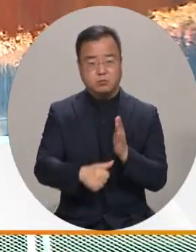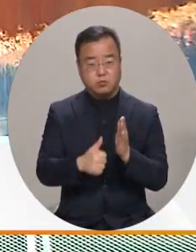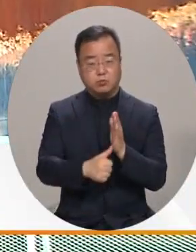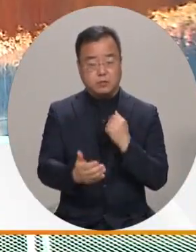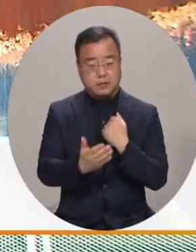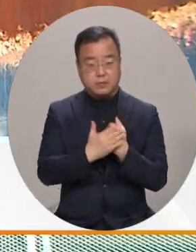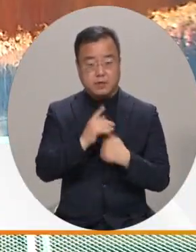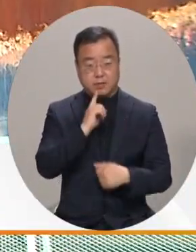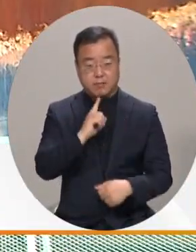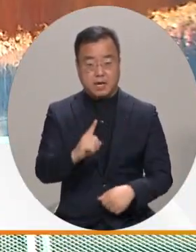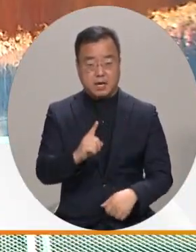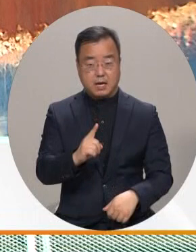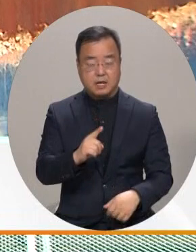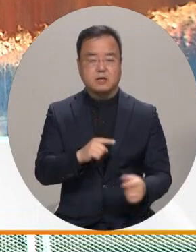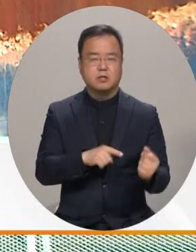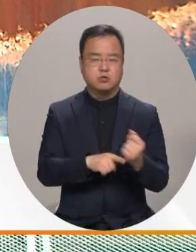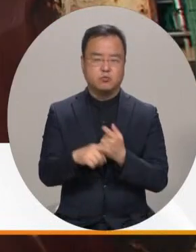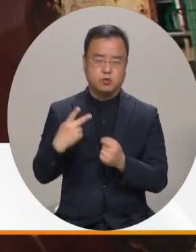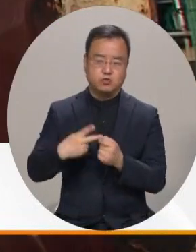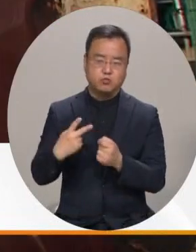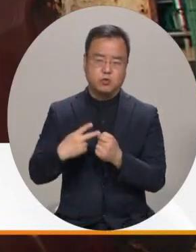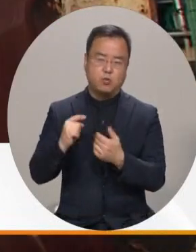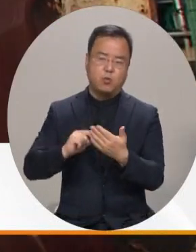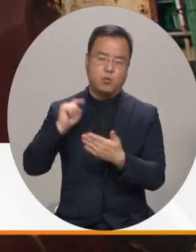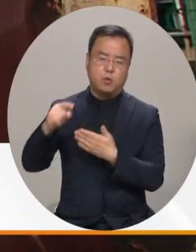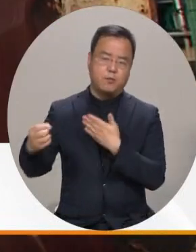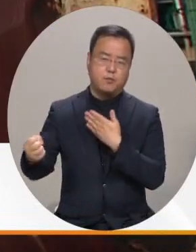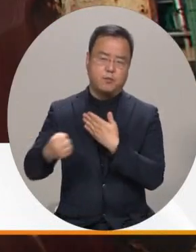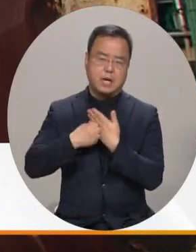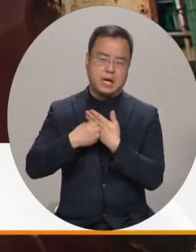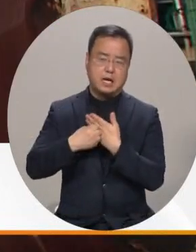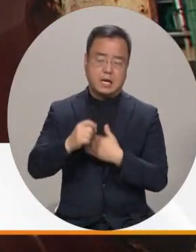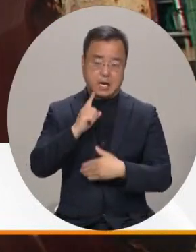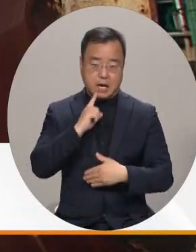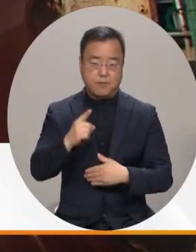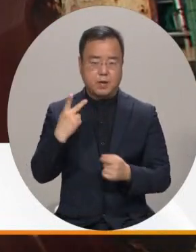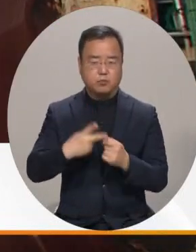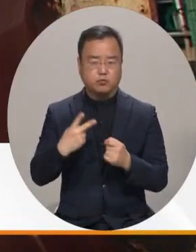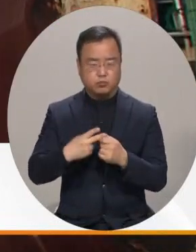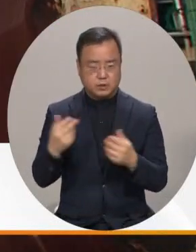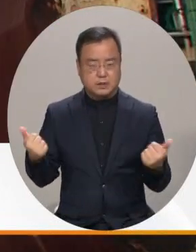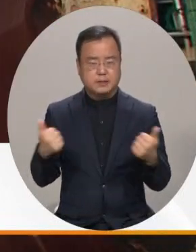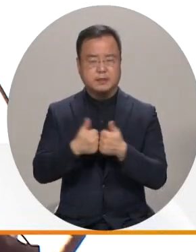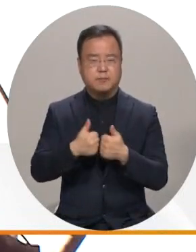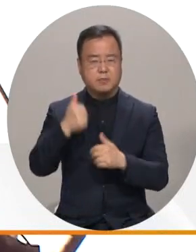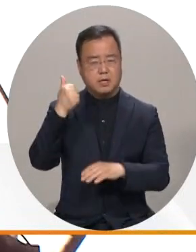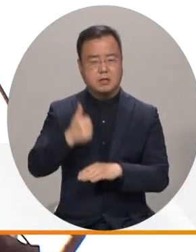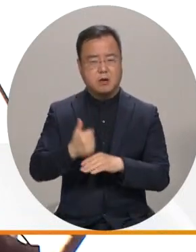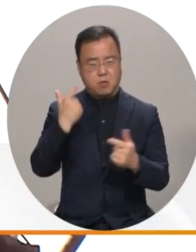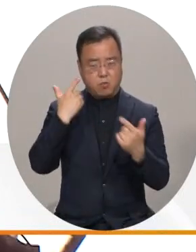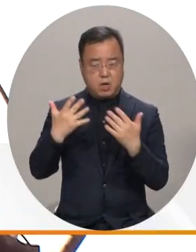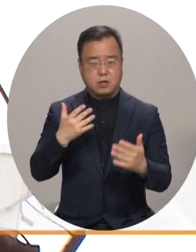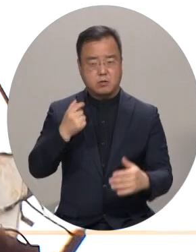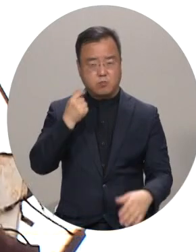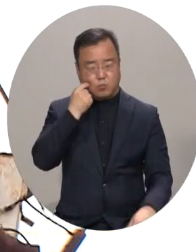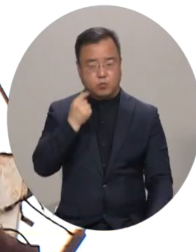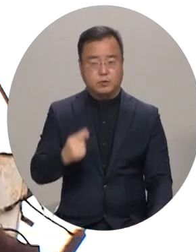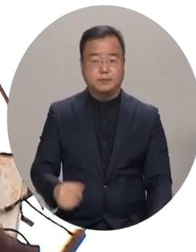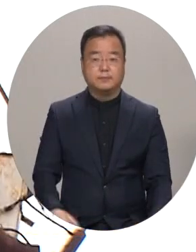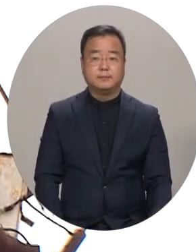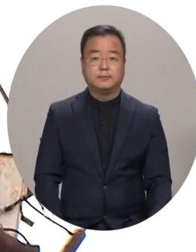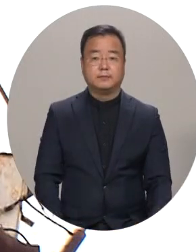봤던 내인 설과 외부 충격에 원인이 있었다는 외력이 부딪혔지만 명확한 결론에 이르지는